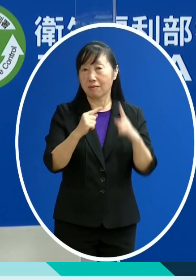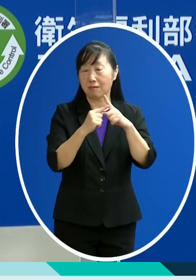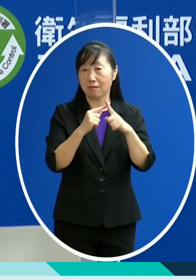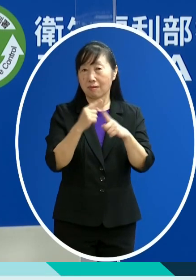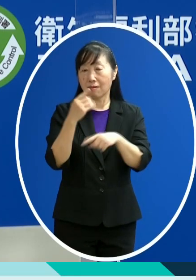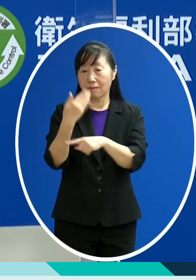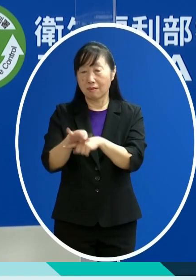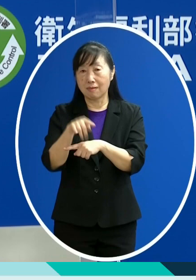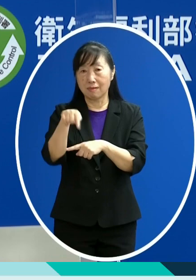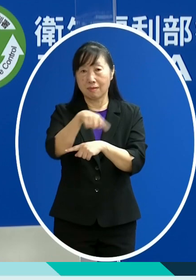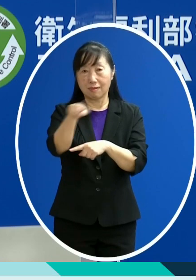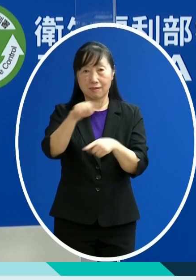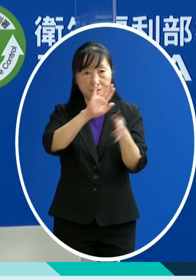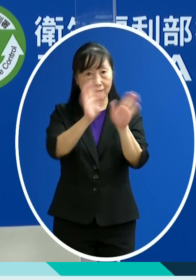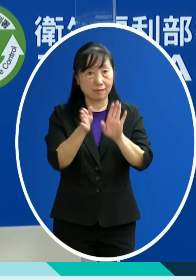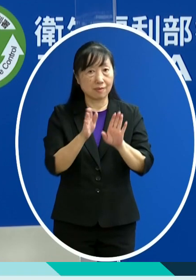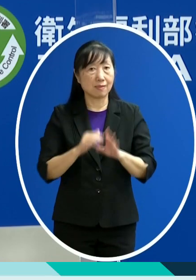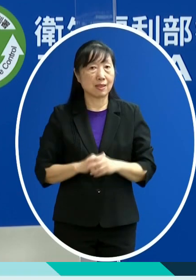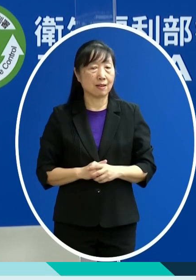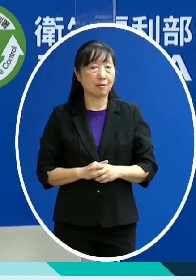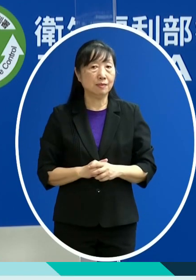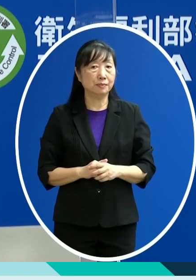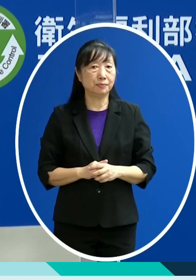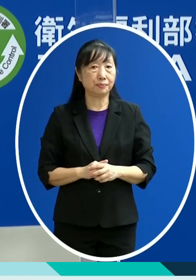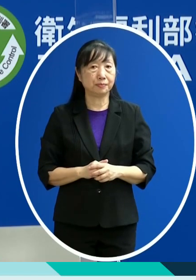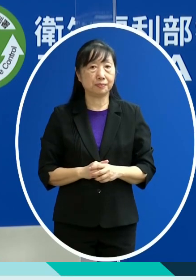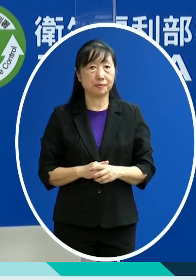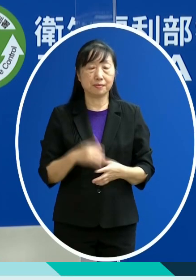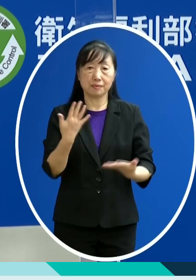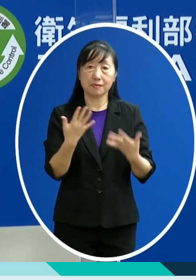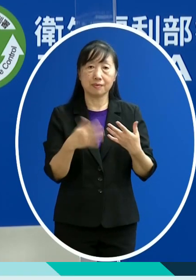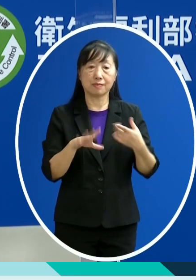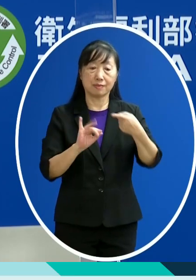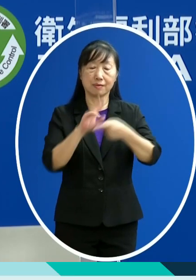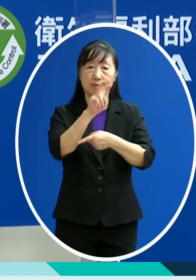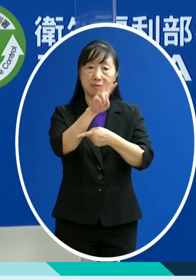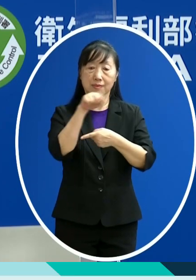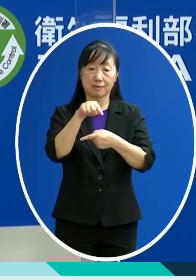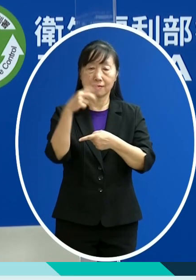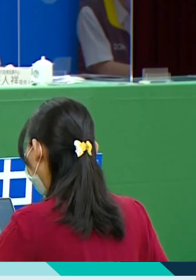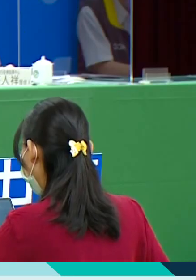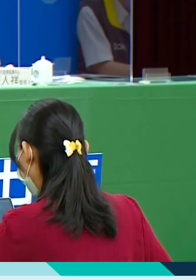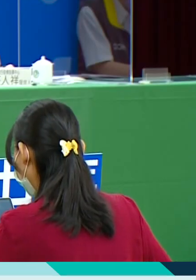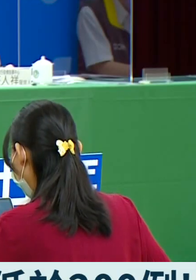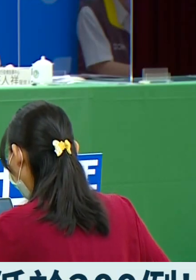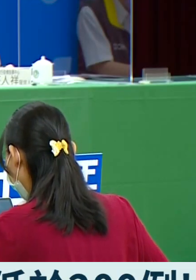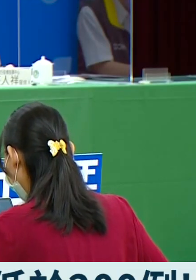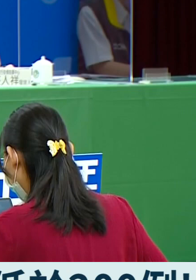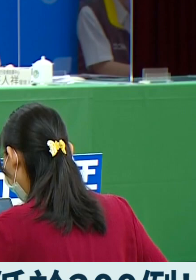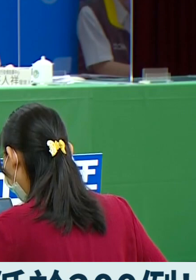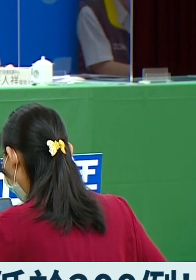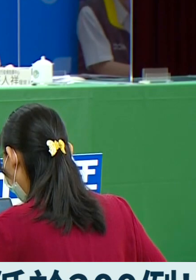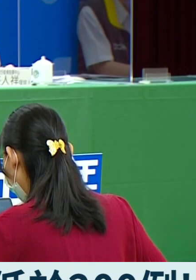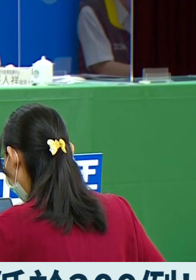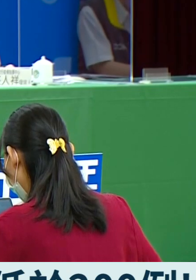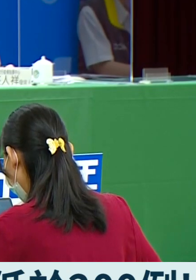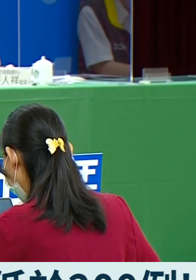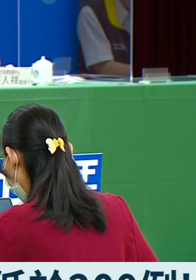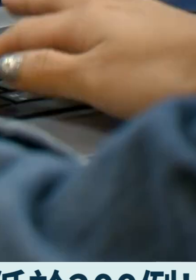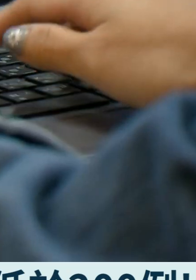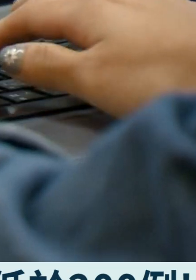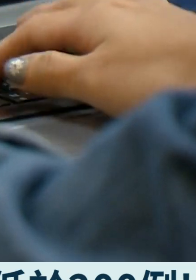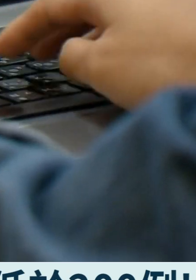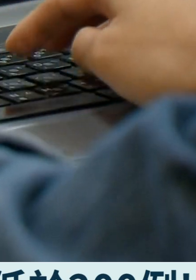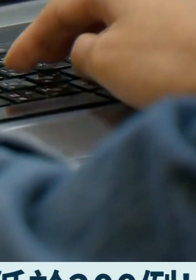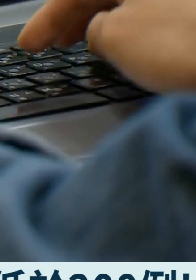死亡的这个状况啊，这个比例呢是22.7%。 疫情记者会由于指挥官陈时中